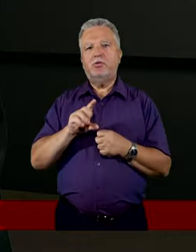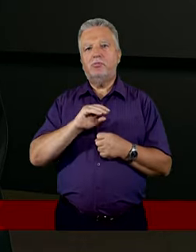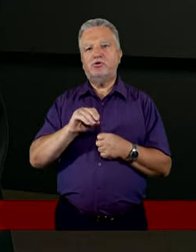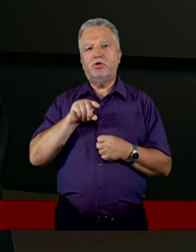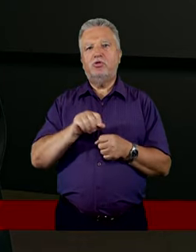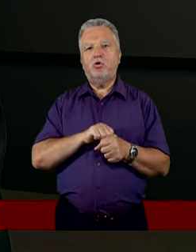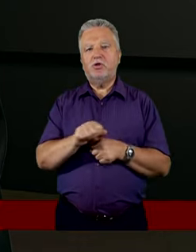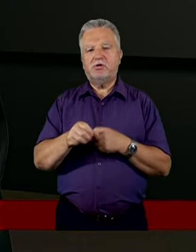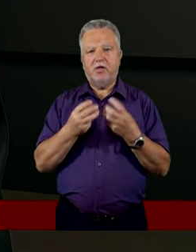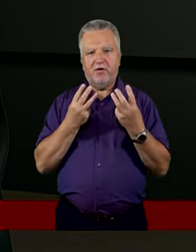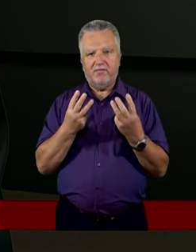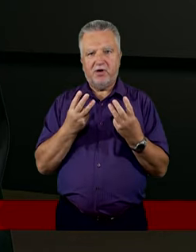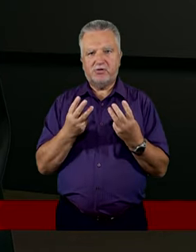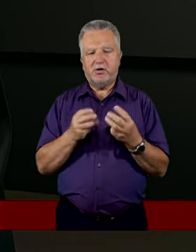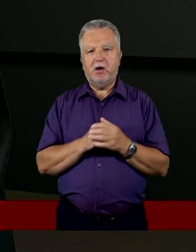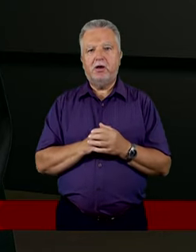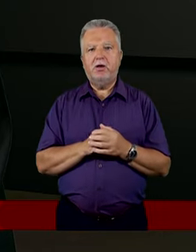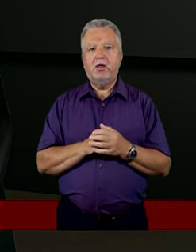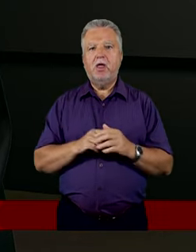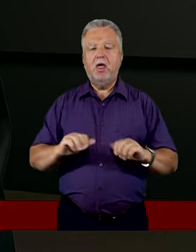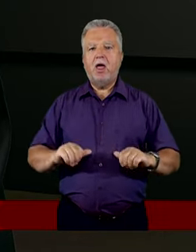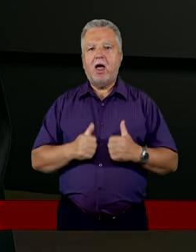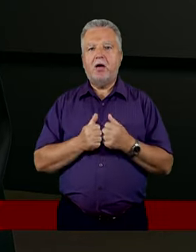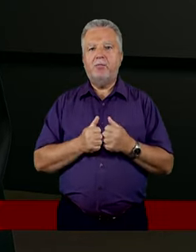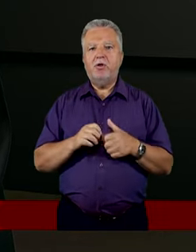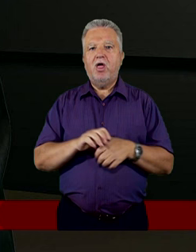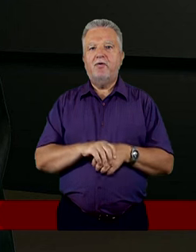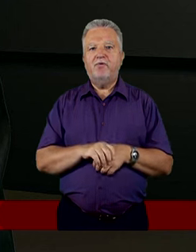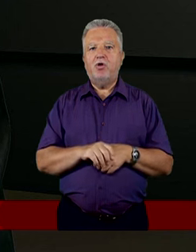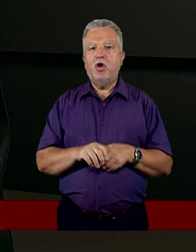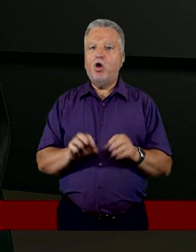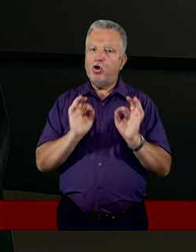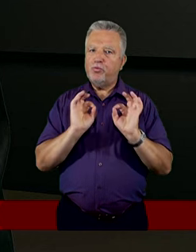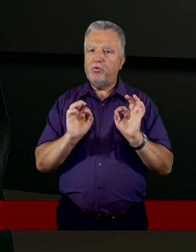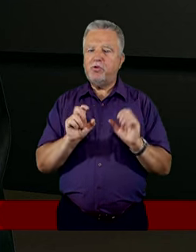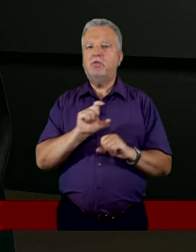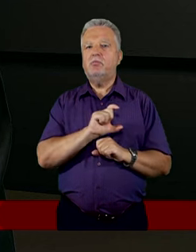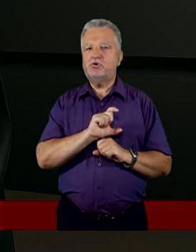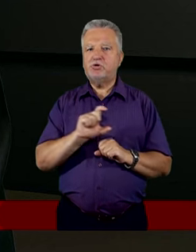tym, że to też jest ważne, aby w odpowiednim czasie